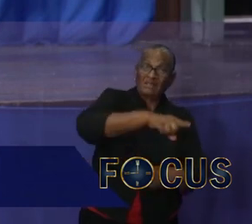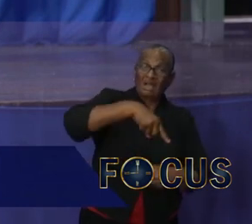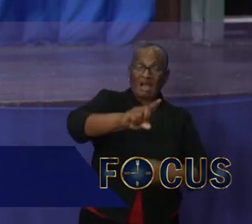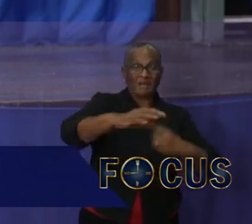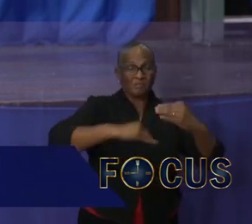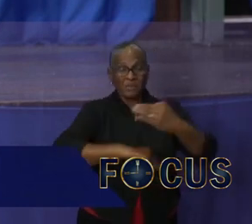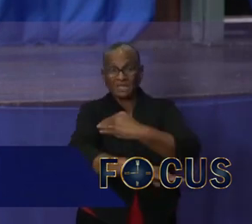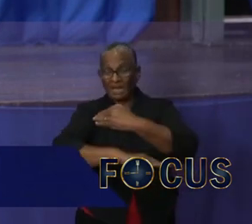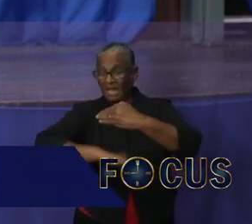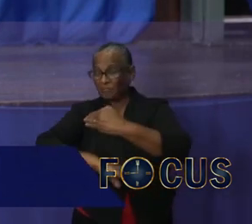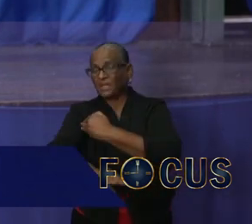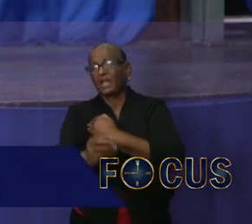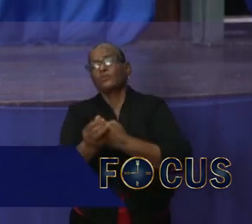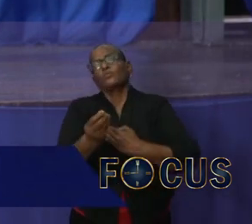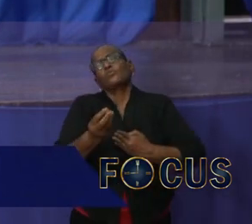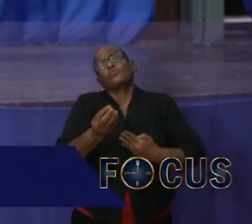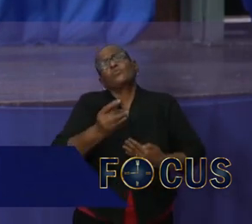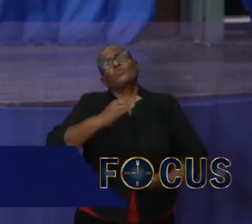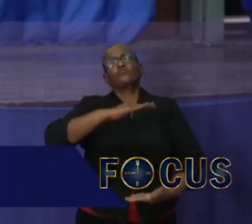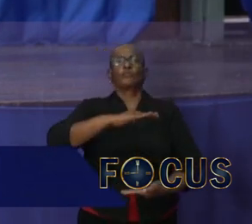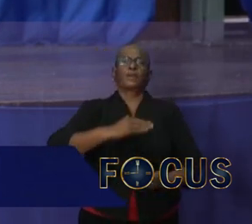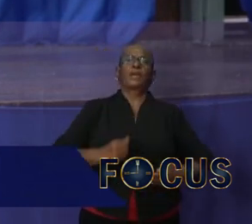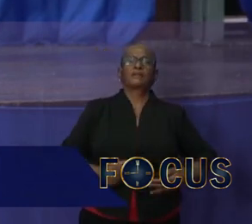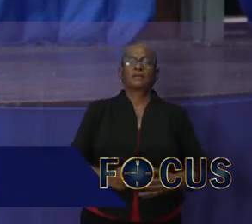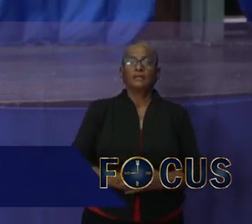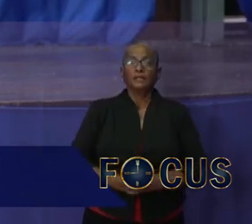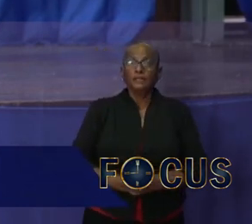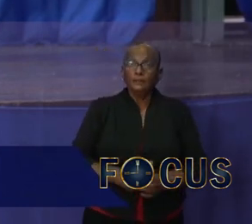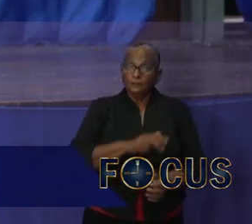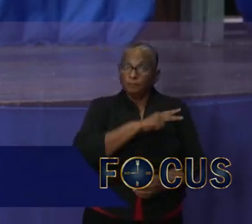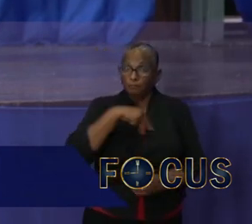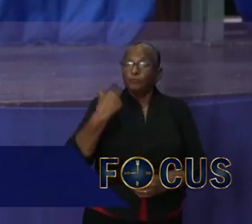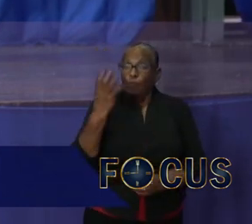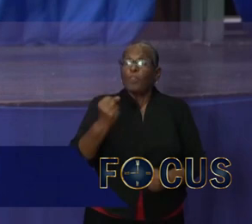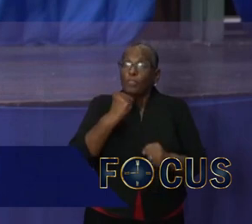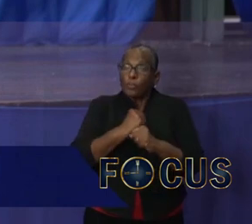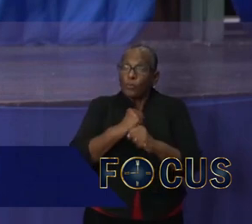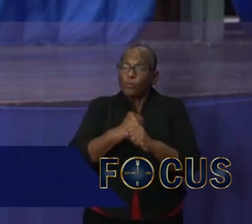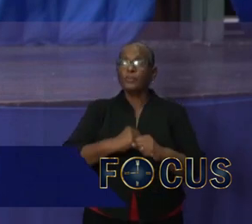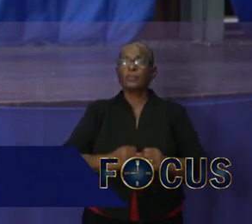is heel duur. Wat wij willen doen is